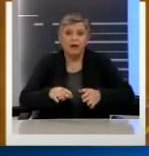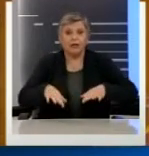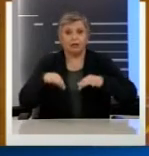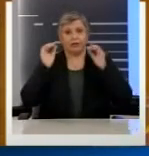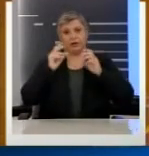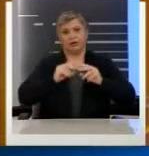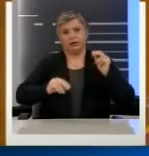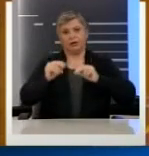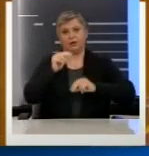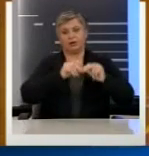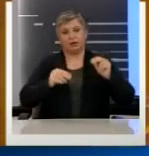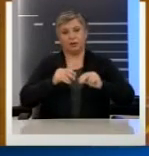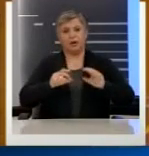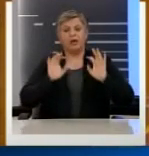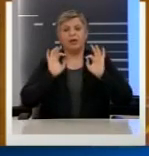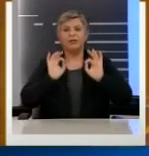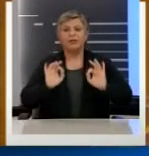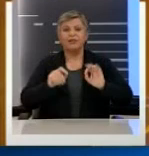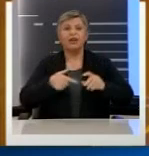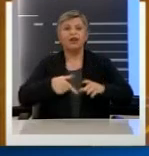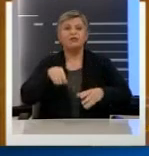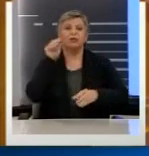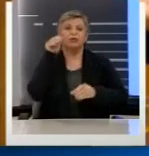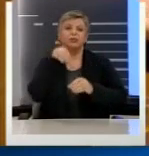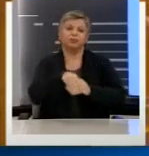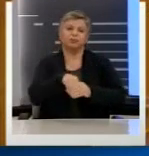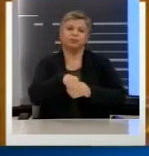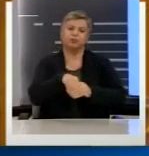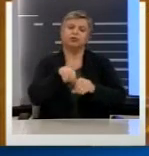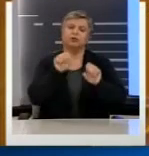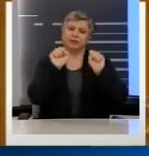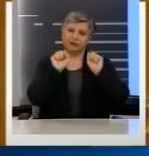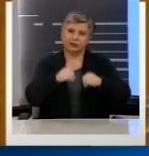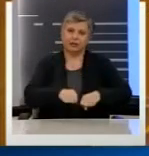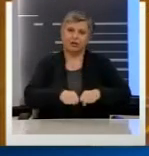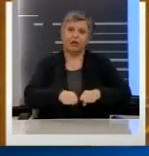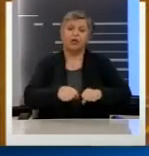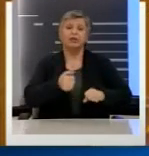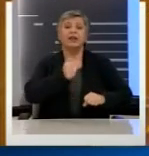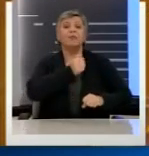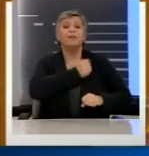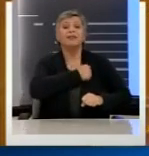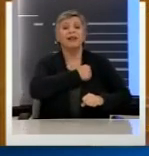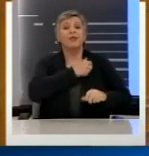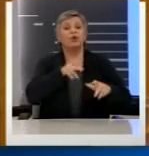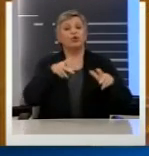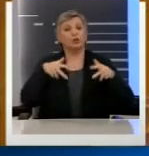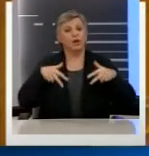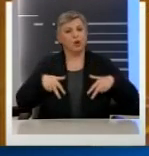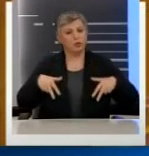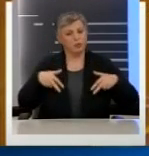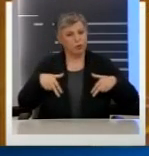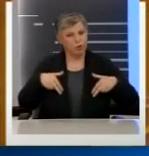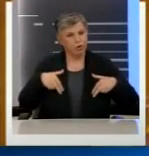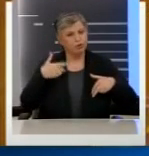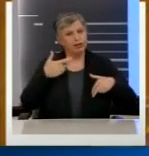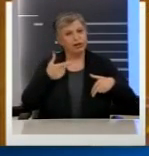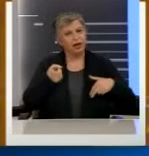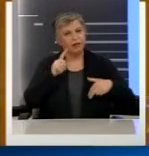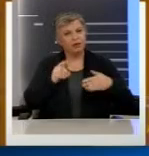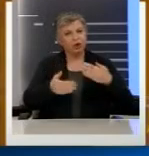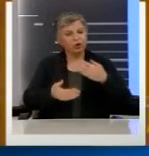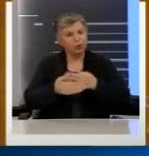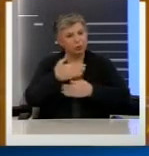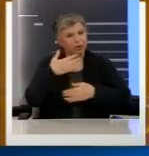αυτονόητη η υπερψήφιση του σημερινού νομοσχεδίου και πιστεύω ότι ο Υπουργός το πρωί και με μια περαιτέρω διευκρίνηση που έκανε ως